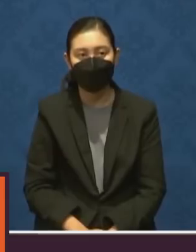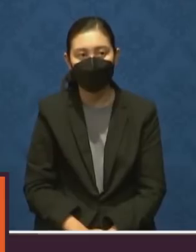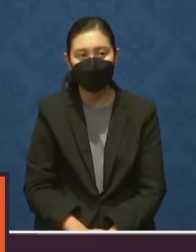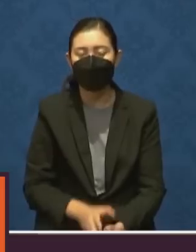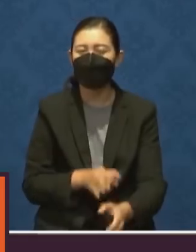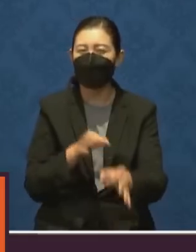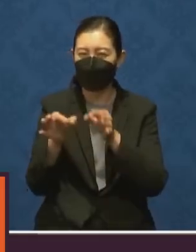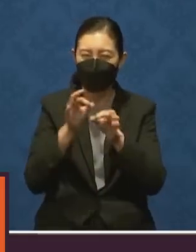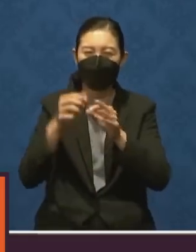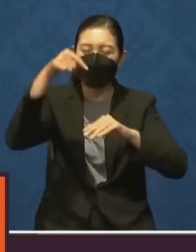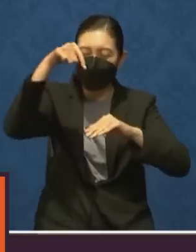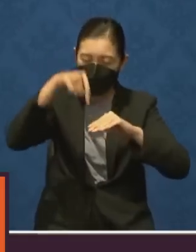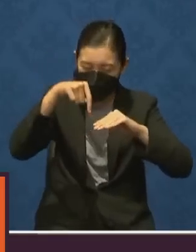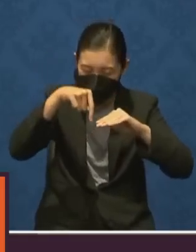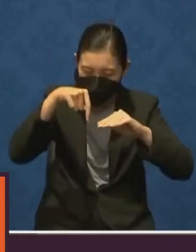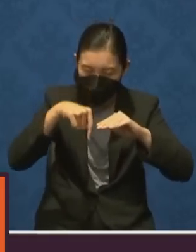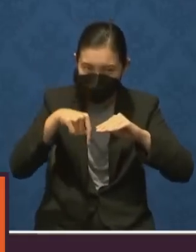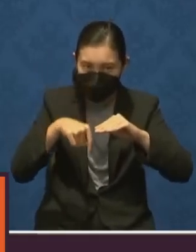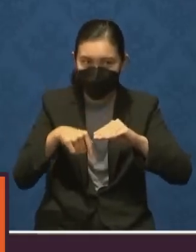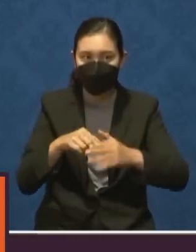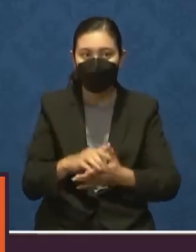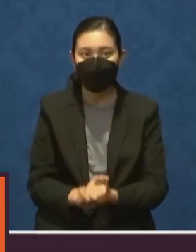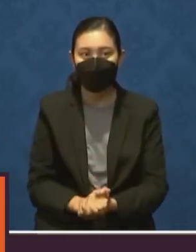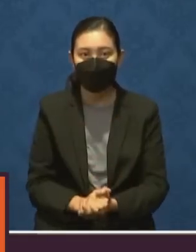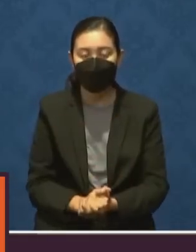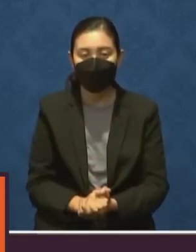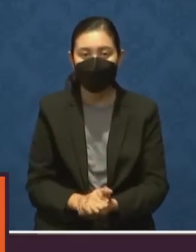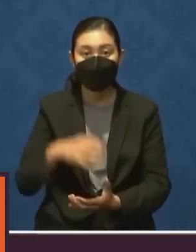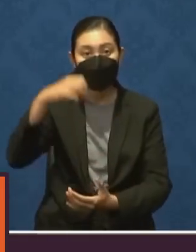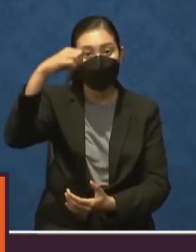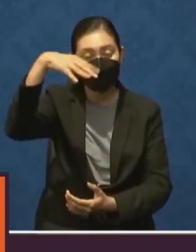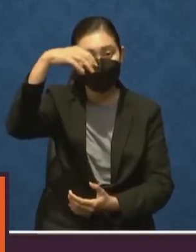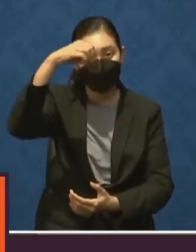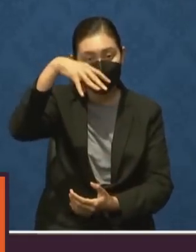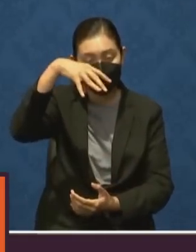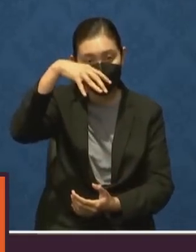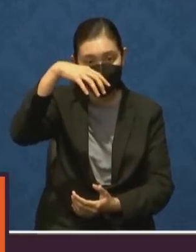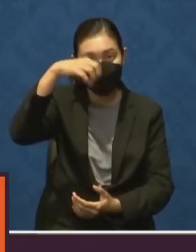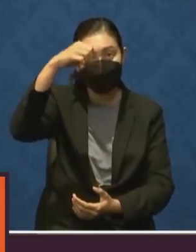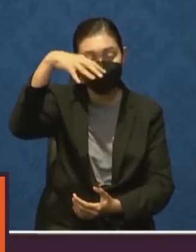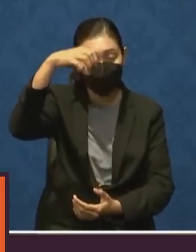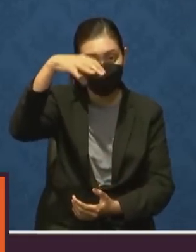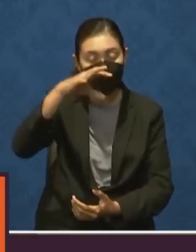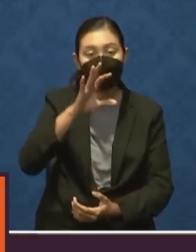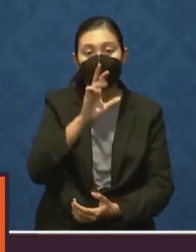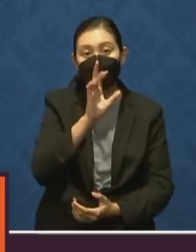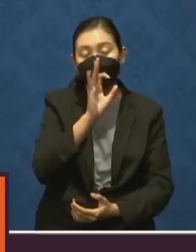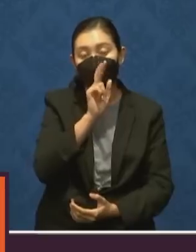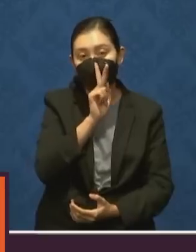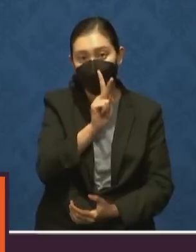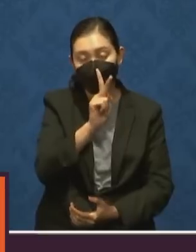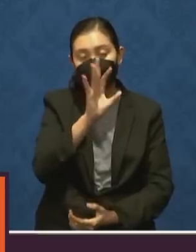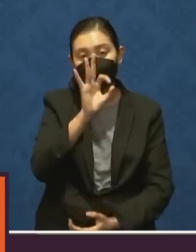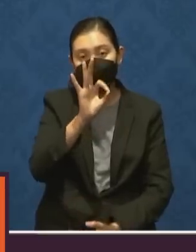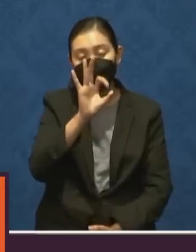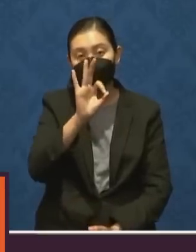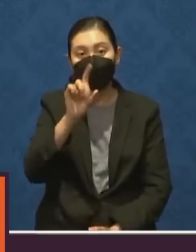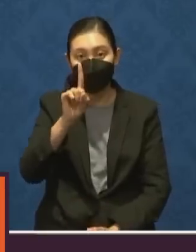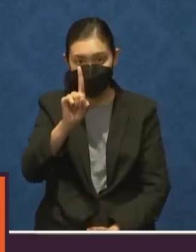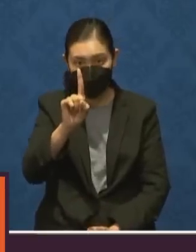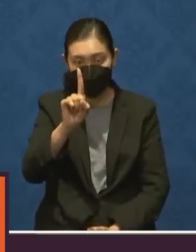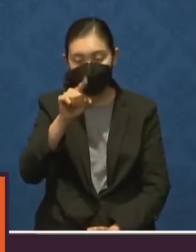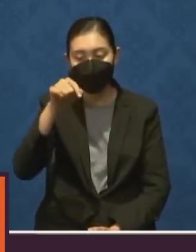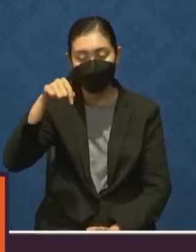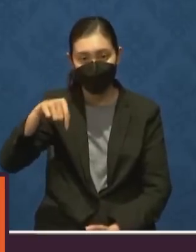ส่ในน surprising อทีนึในส่วนเกิาyanwellจริแ่งเป 3 ก้อน เข้ใจง่ายขึ้น โลไฟ้าก็แล้ค